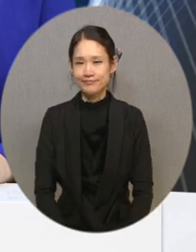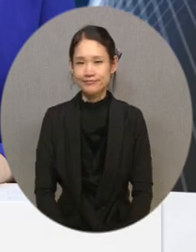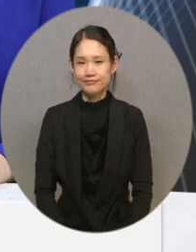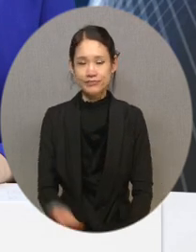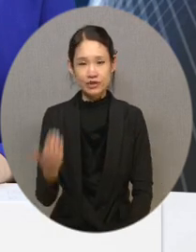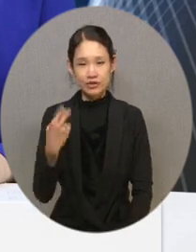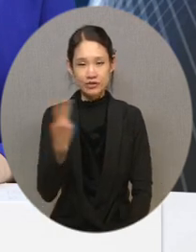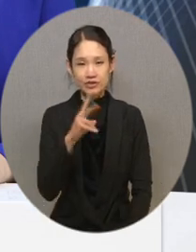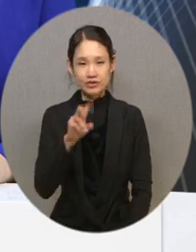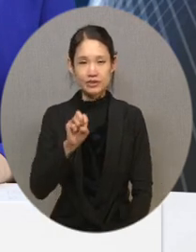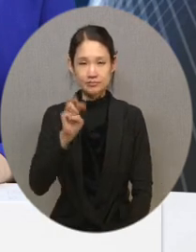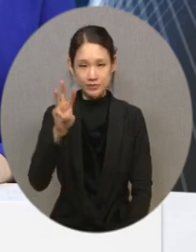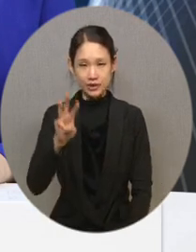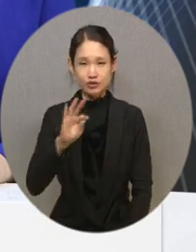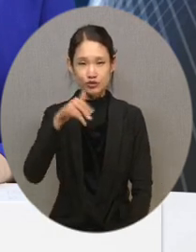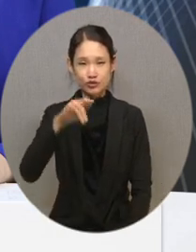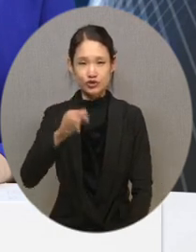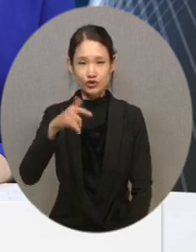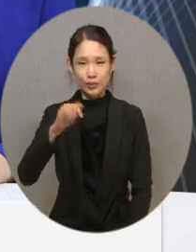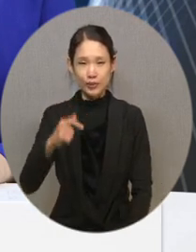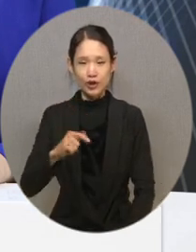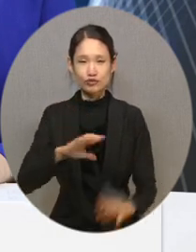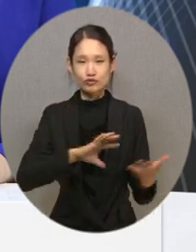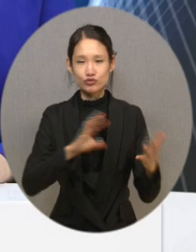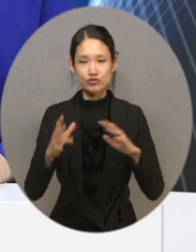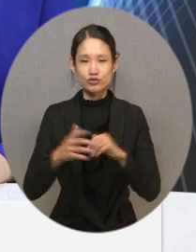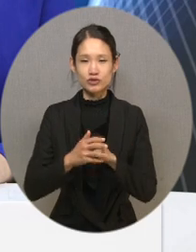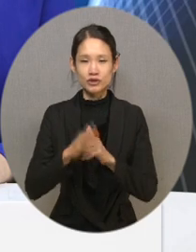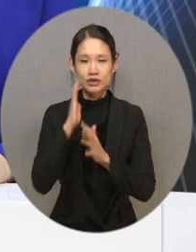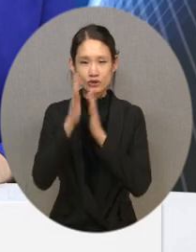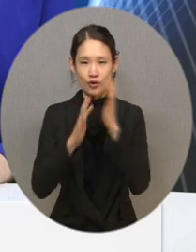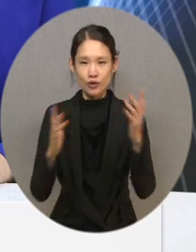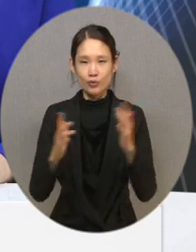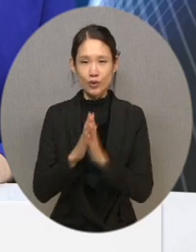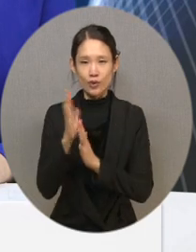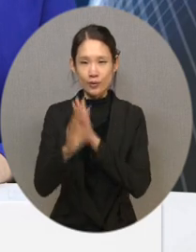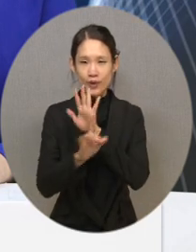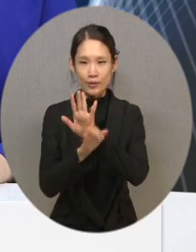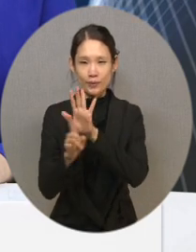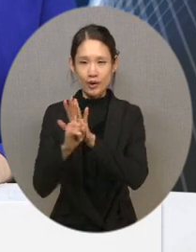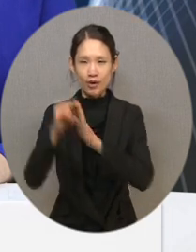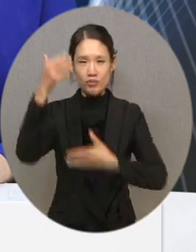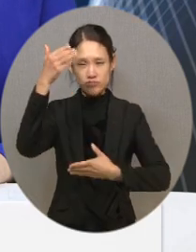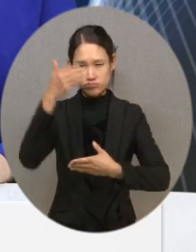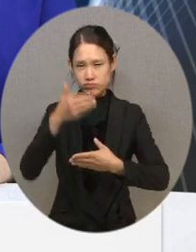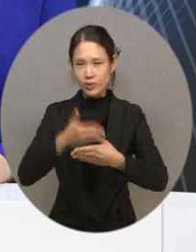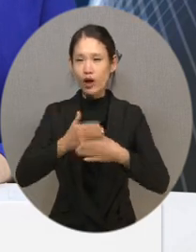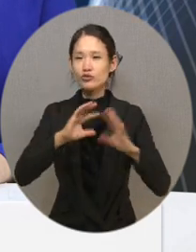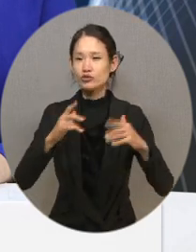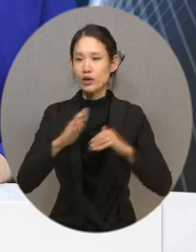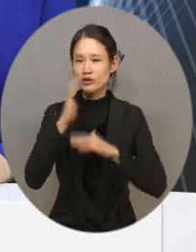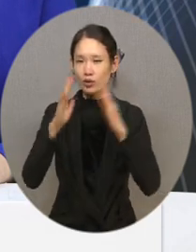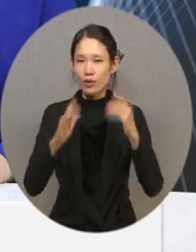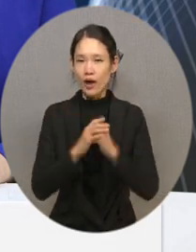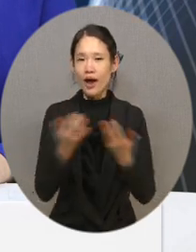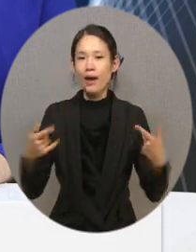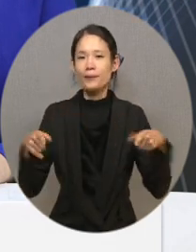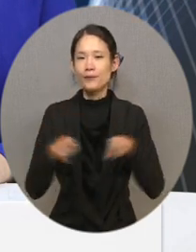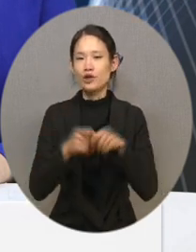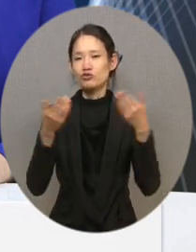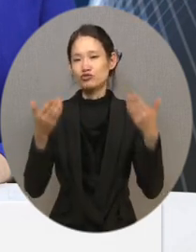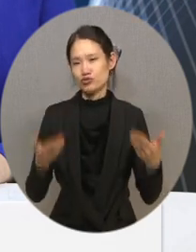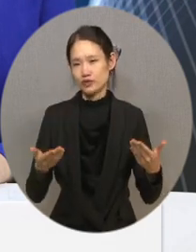지난 2023년 순천만 국제정원 박람회가 폐막하면서 국가정원도 함께 휴장에